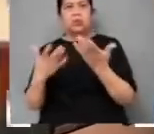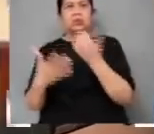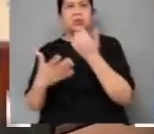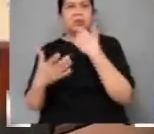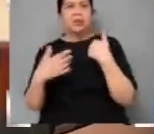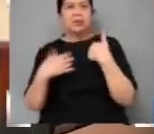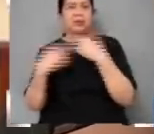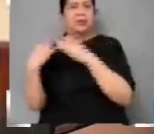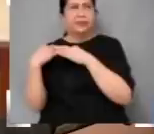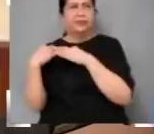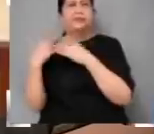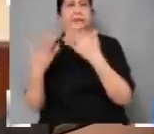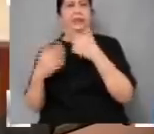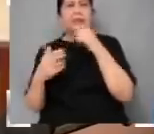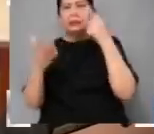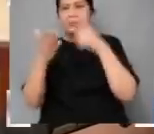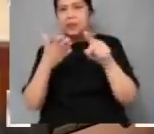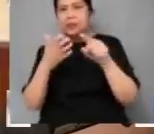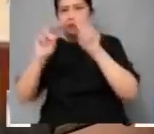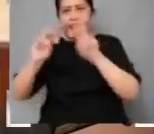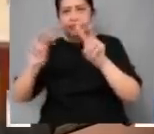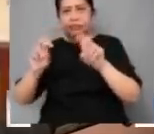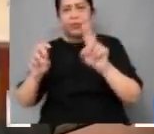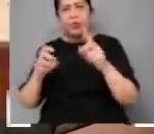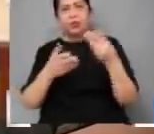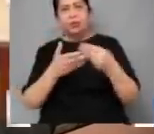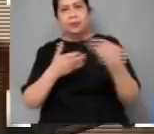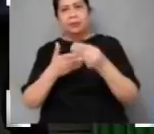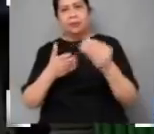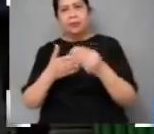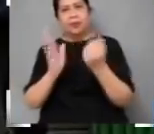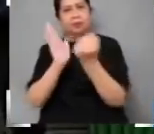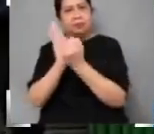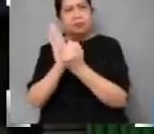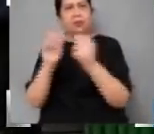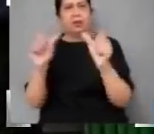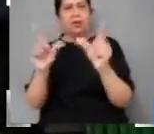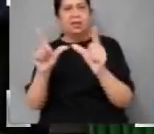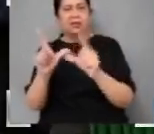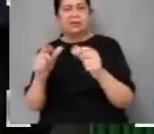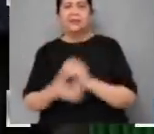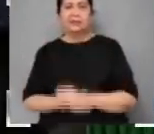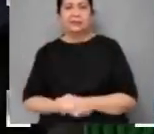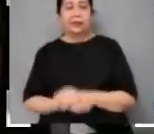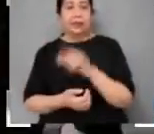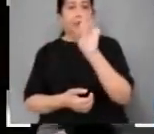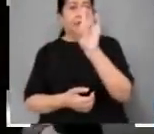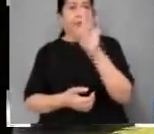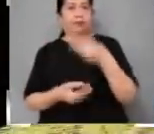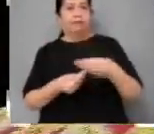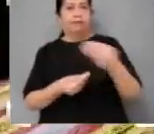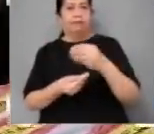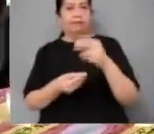hindi namin binubusisi yung mga PS Mart or mga license po nila. 7 tindahan ang naisyuhan ng notice of violation